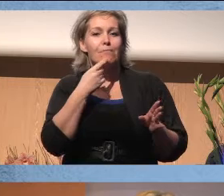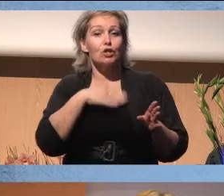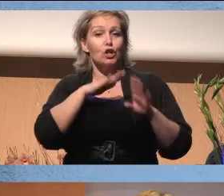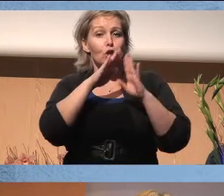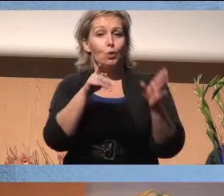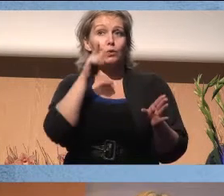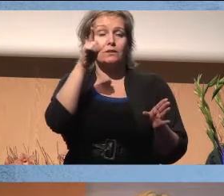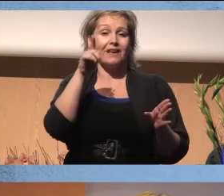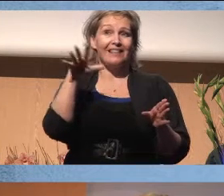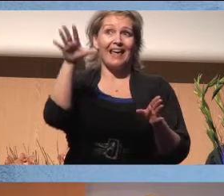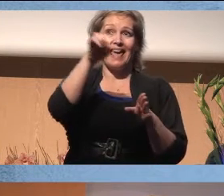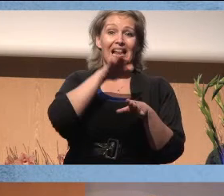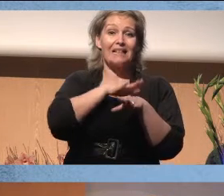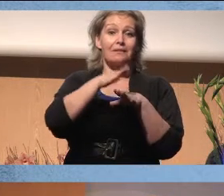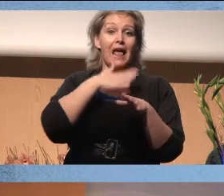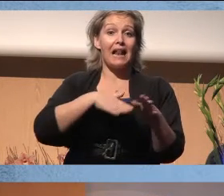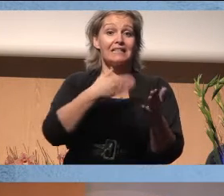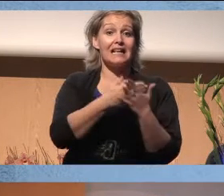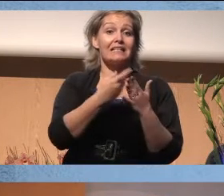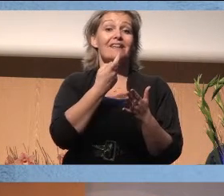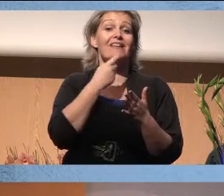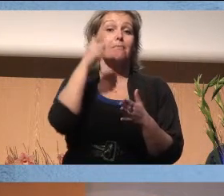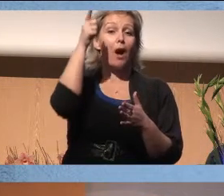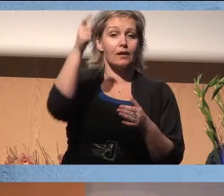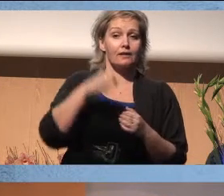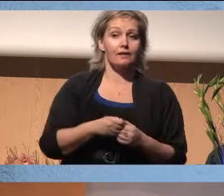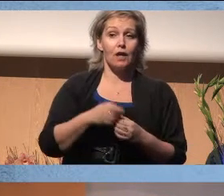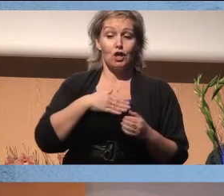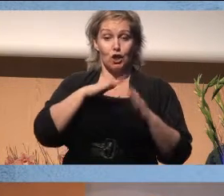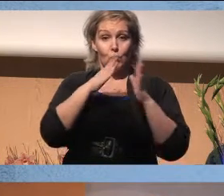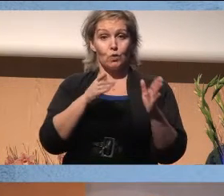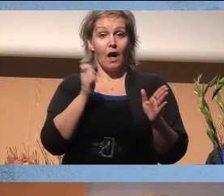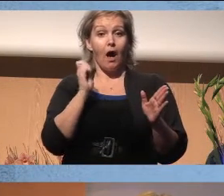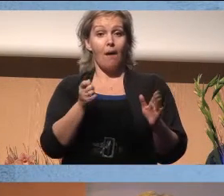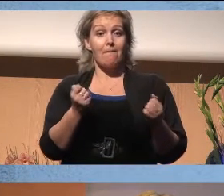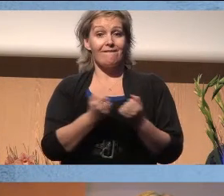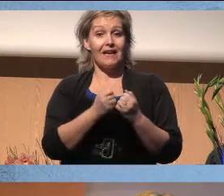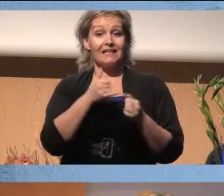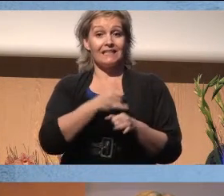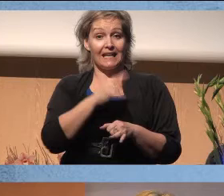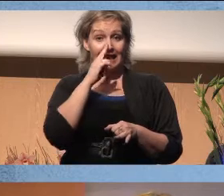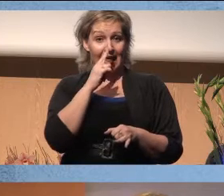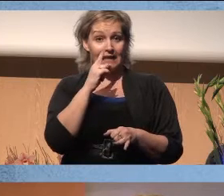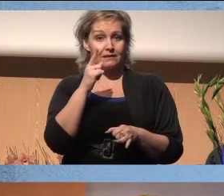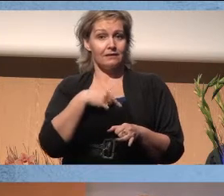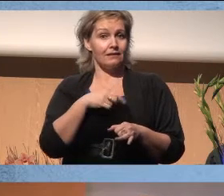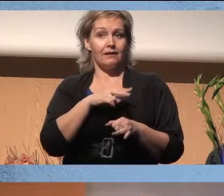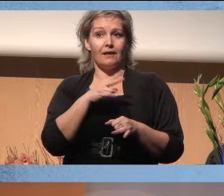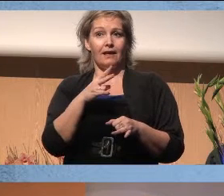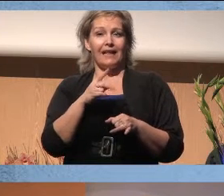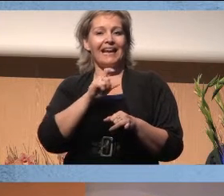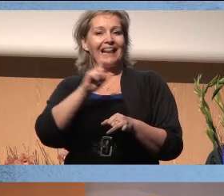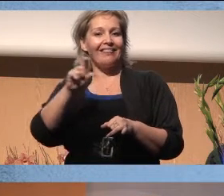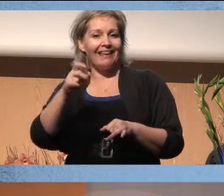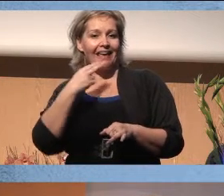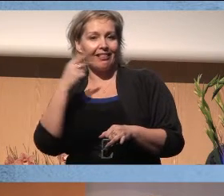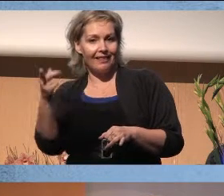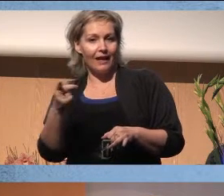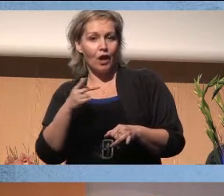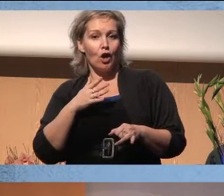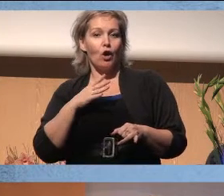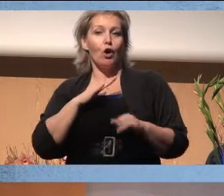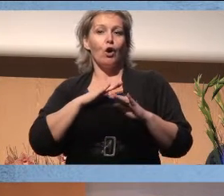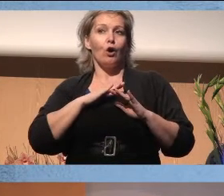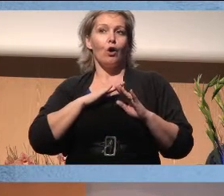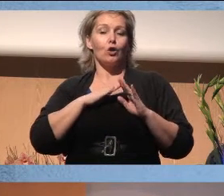Finnmarkssykehuset, det er hele spesialisthelsetjenesten i Finnmark. Sykehusene i Hammerfest og Kirkenes, de heter klinikker. På